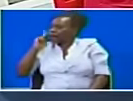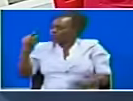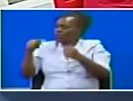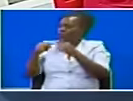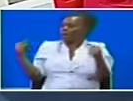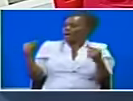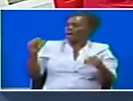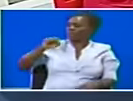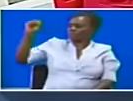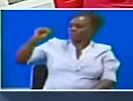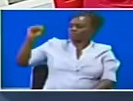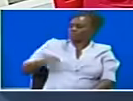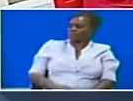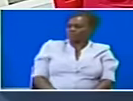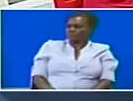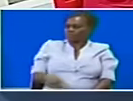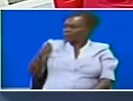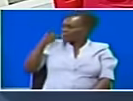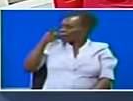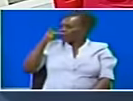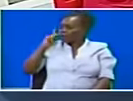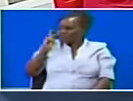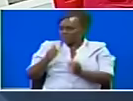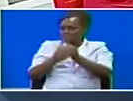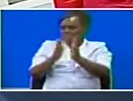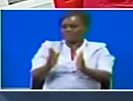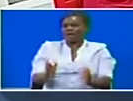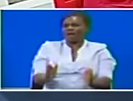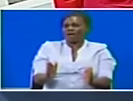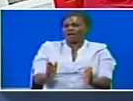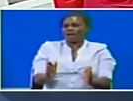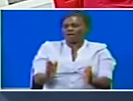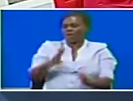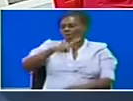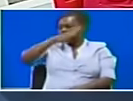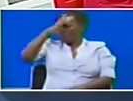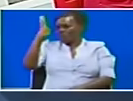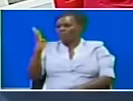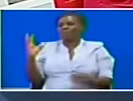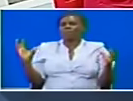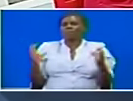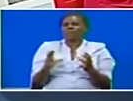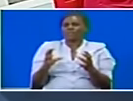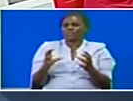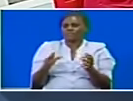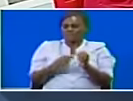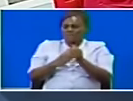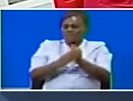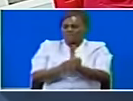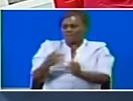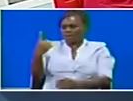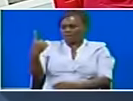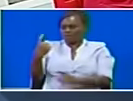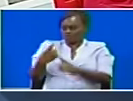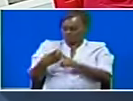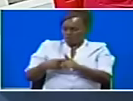kisiasa? Kalonzo Musyoka ni kiongozi wa chama cha Wiper, ni mojawapo wa kiongozi wa kwa viongozi